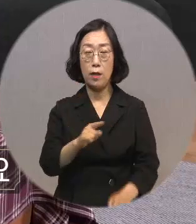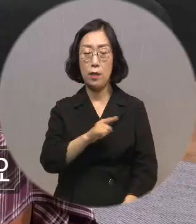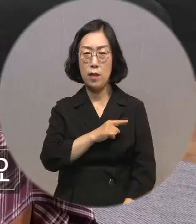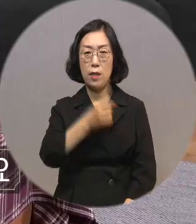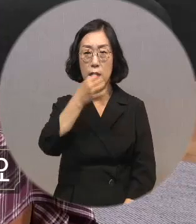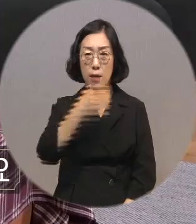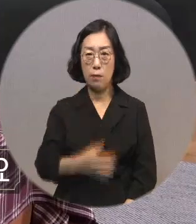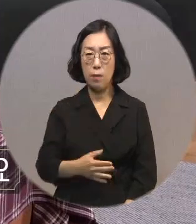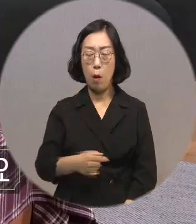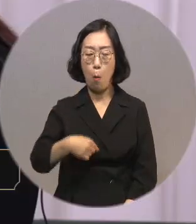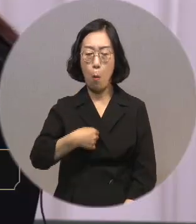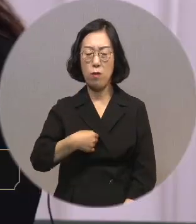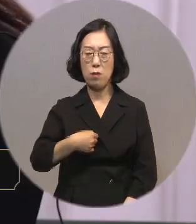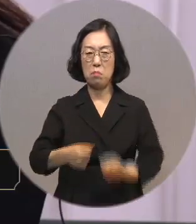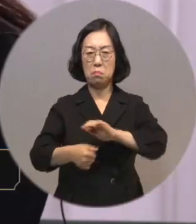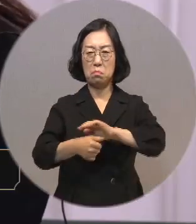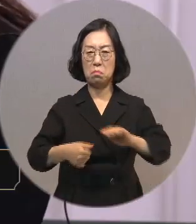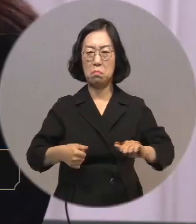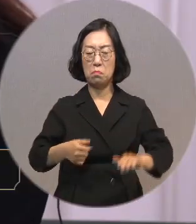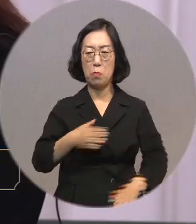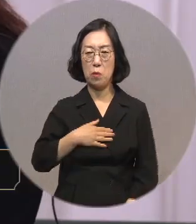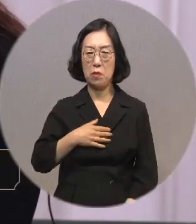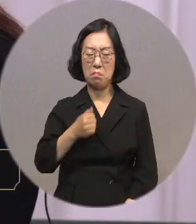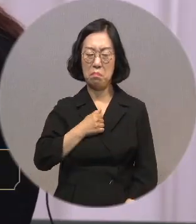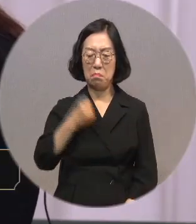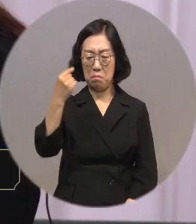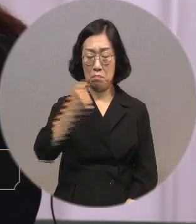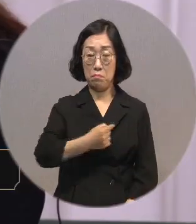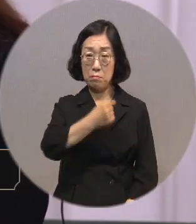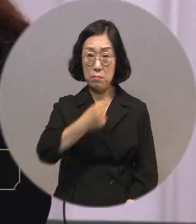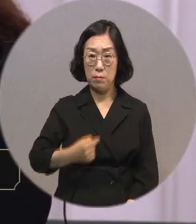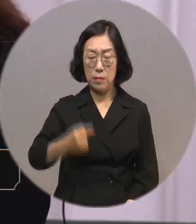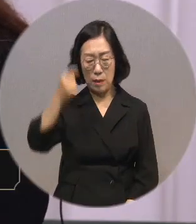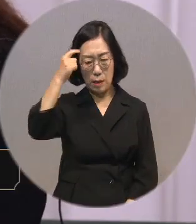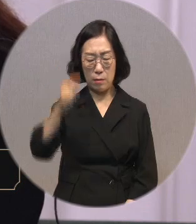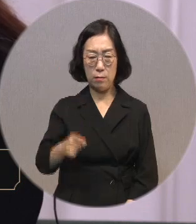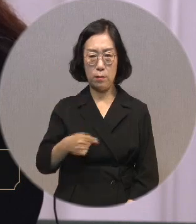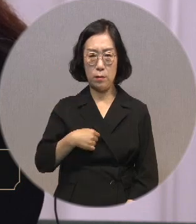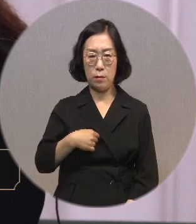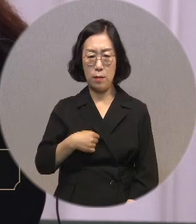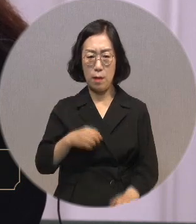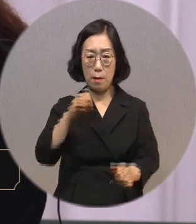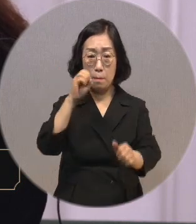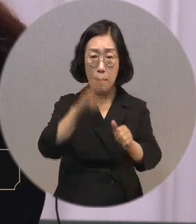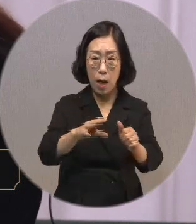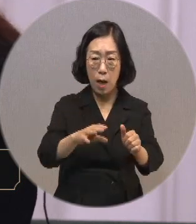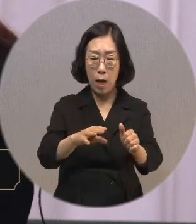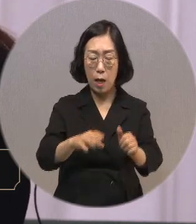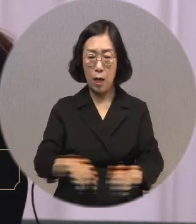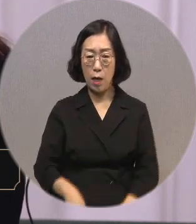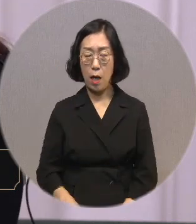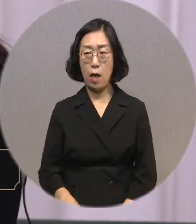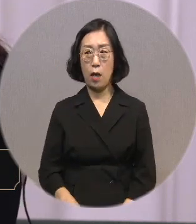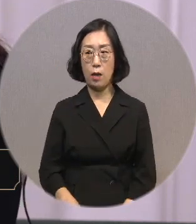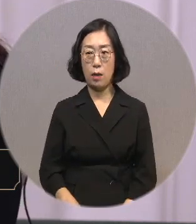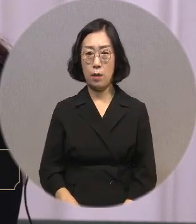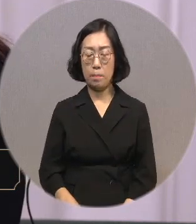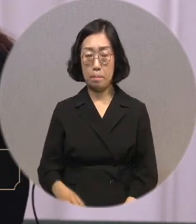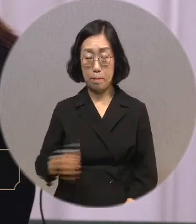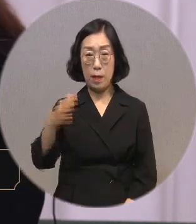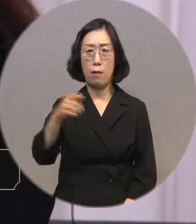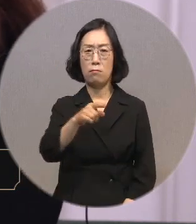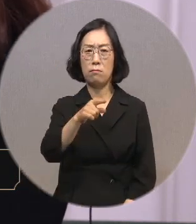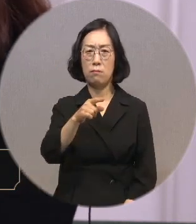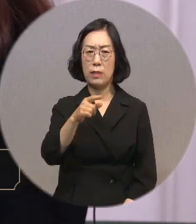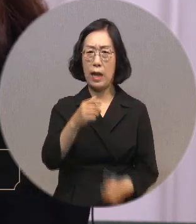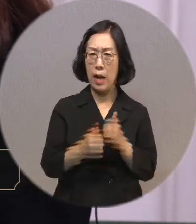고치기 힘든 게 자격지심이거든요. 또 제가 만약 고용주라면 괜히 이렇게 건드려가지고 사람 차별한다는 소리 듣지 않을까,